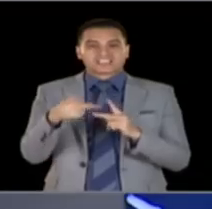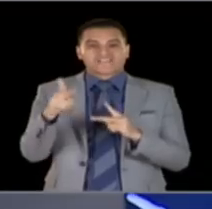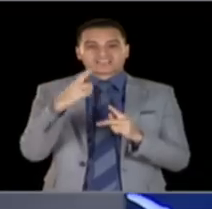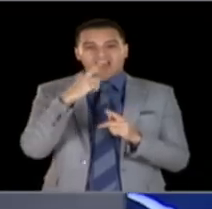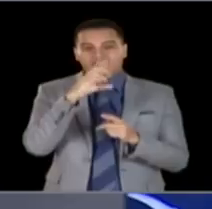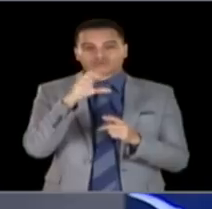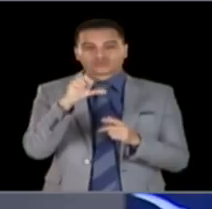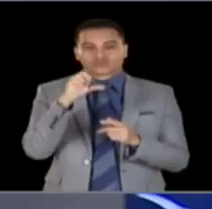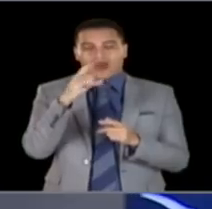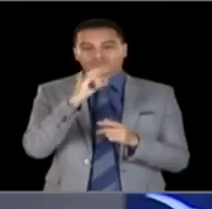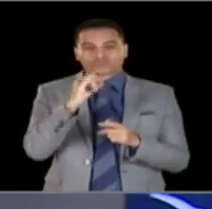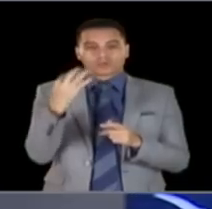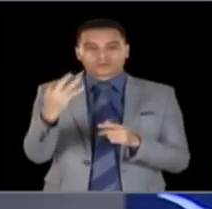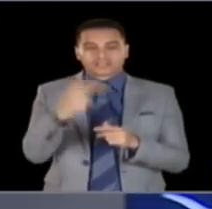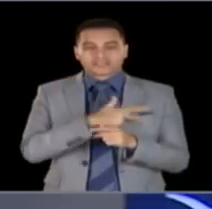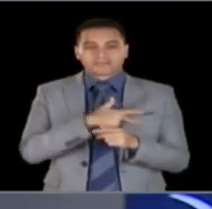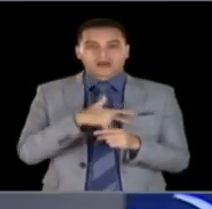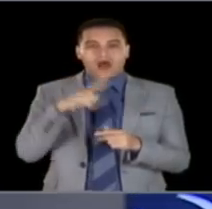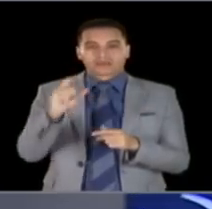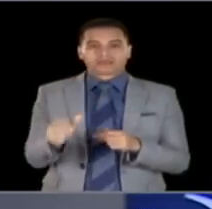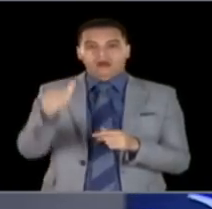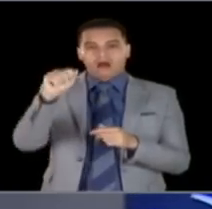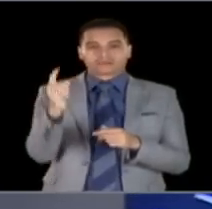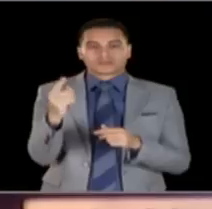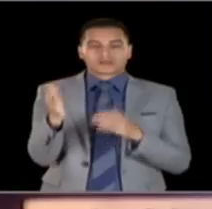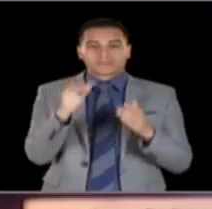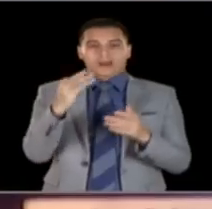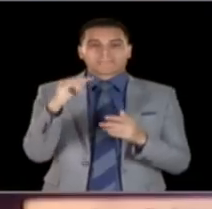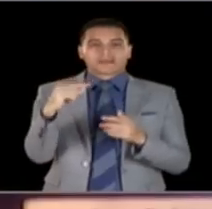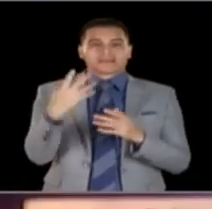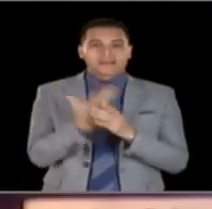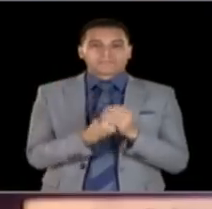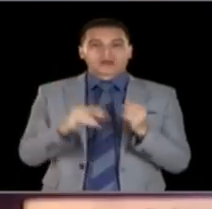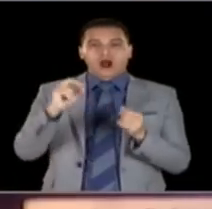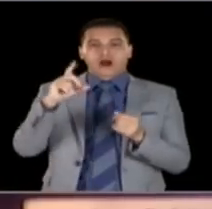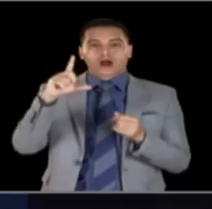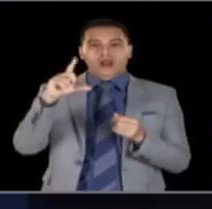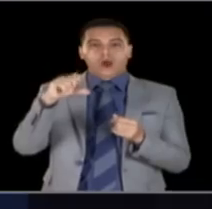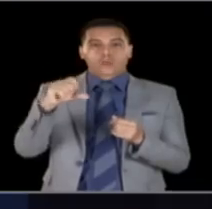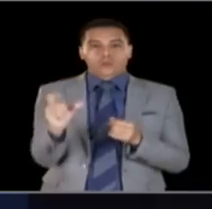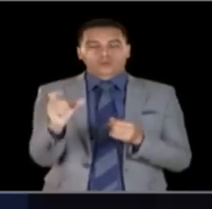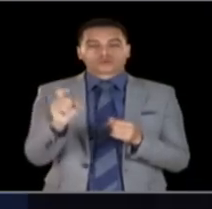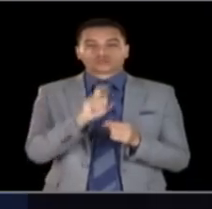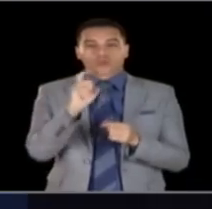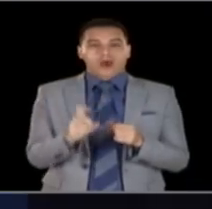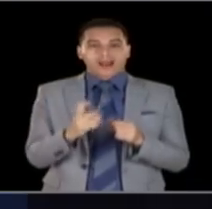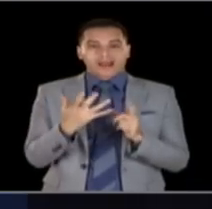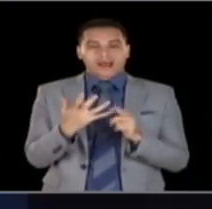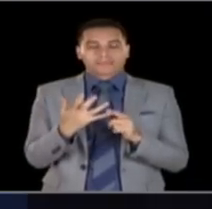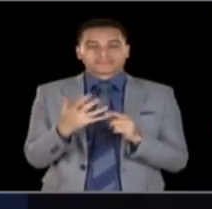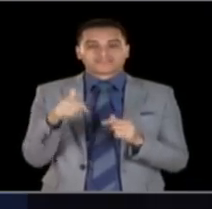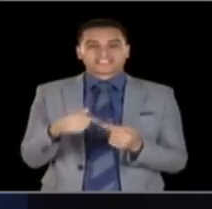1303 الناصر محمد ابن قلاوون. سؤال الخامس، تتبع جزيرة